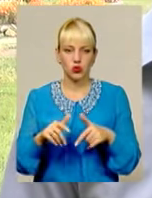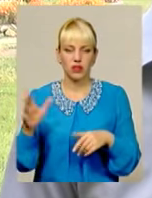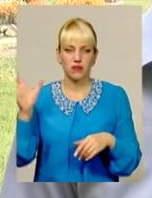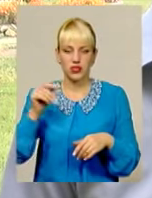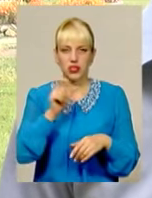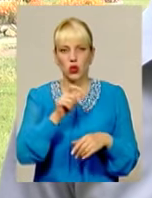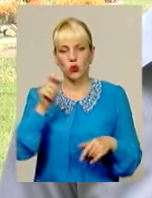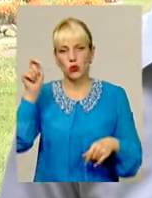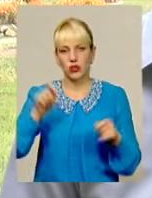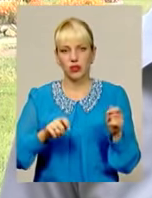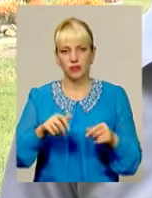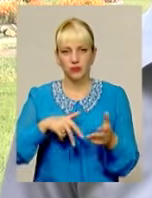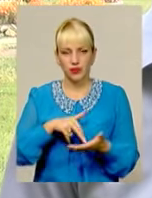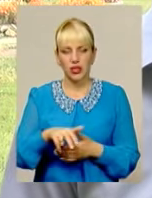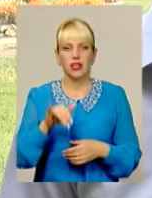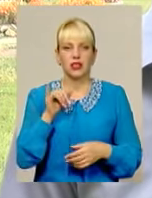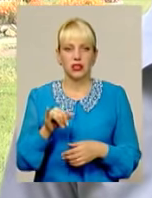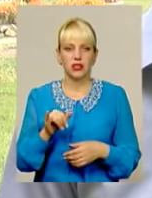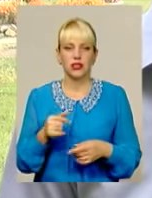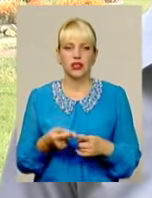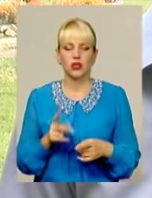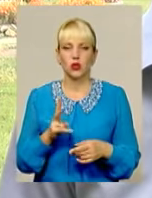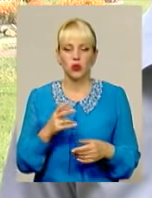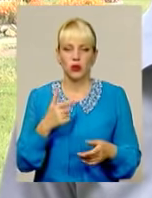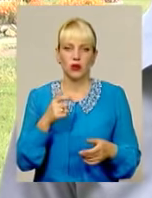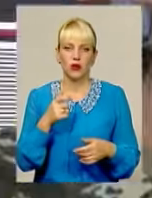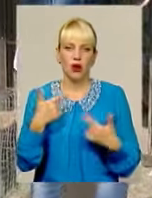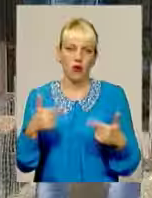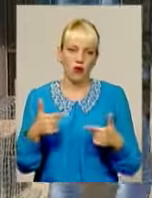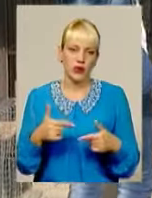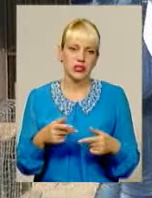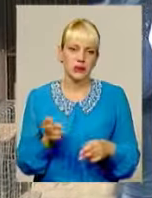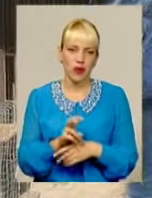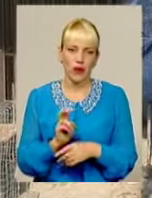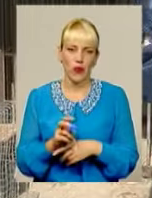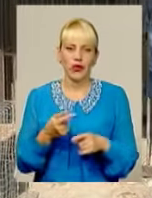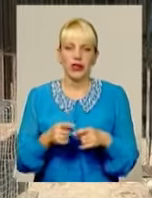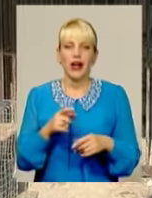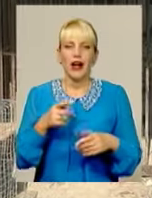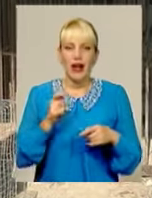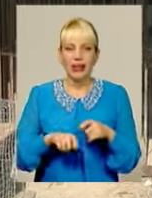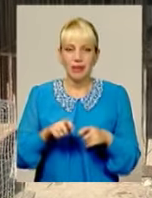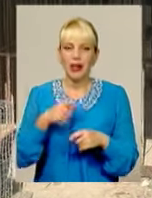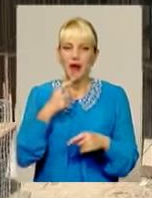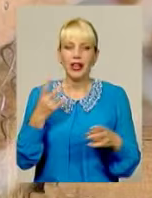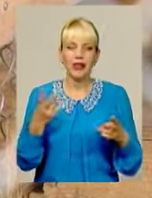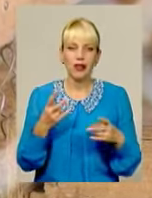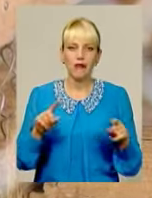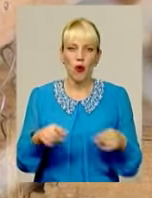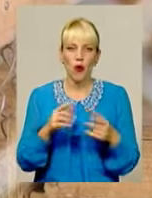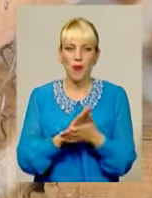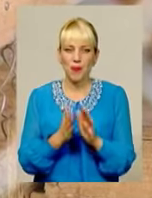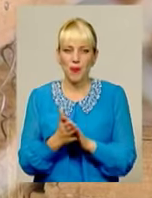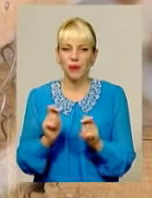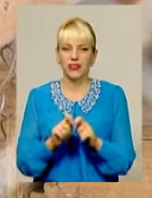йдуть мешканці, так і ті, хто до нас приїжджають, гості». Експерти запевняють, створити необхідні умови і відкрити